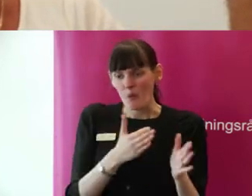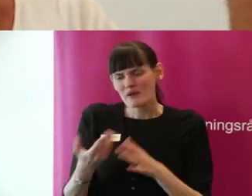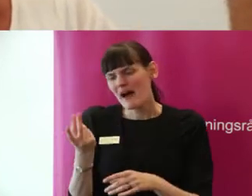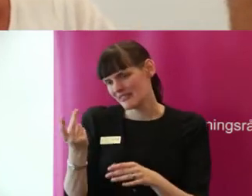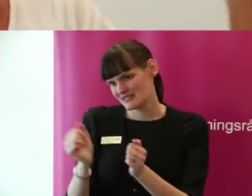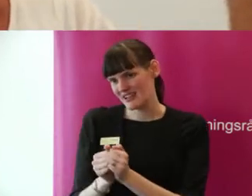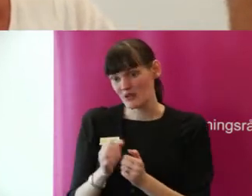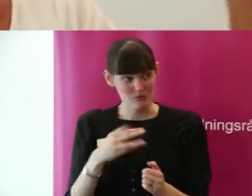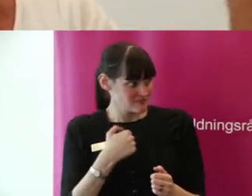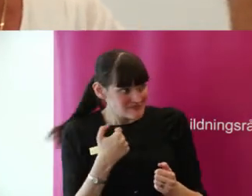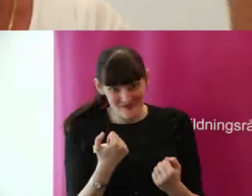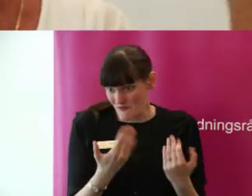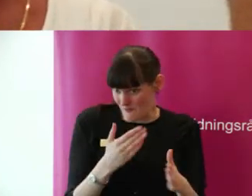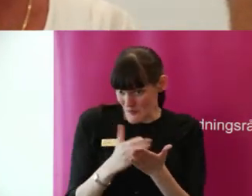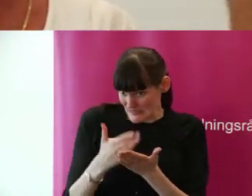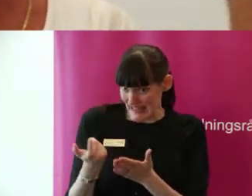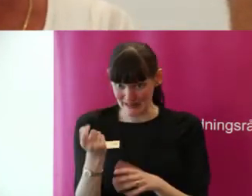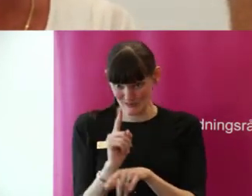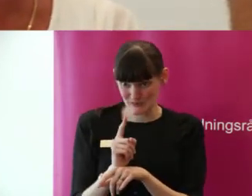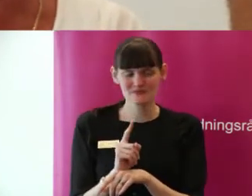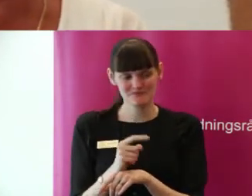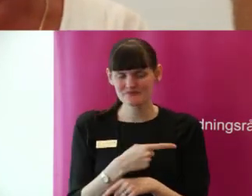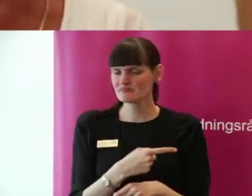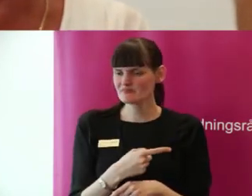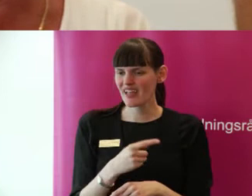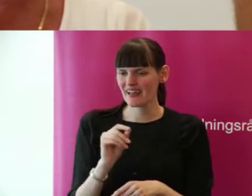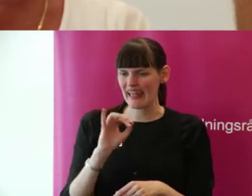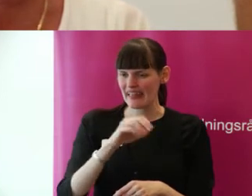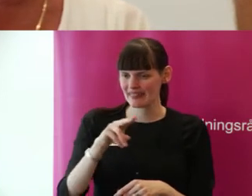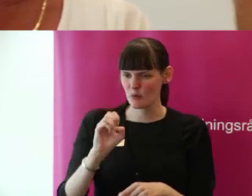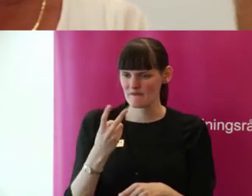säga, om jag får fortsätta en liten stund till, så det här med innovation,